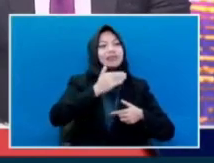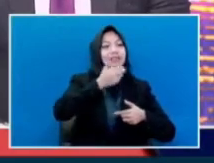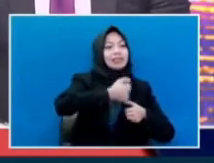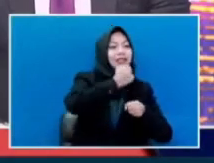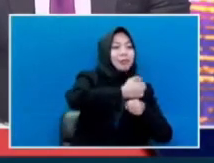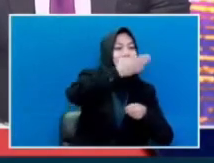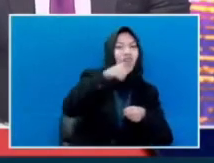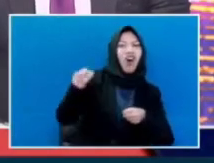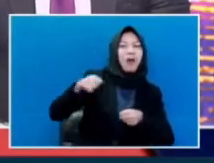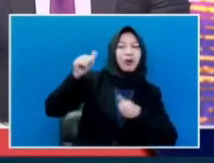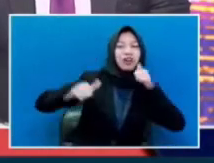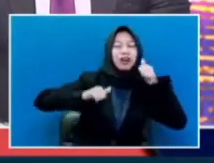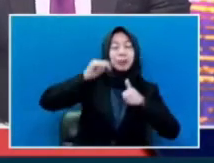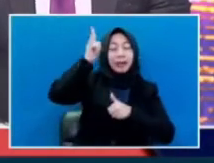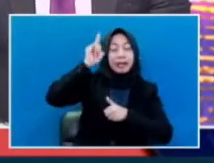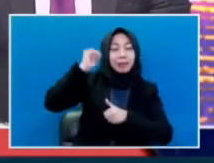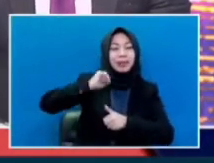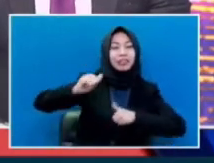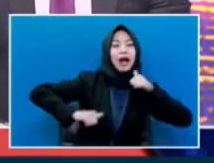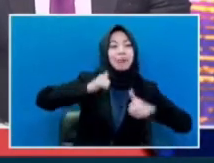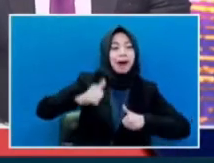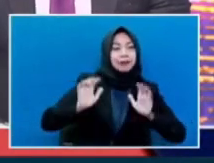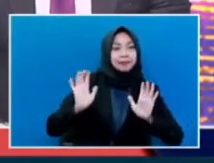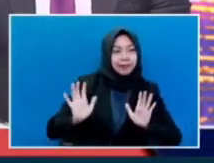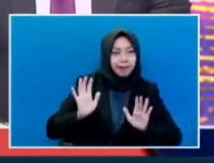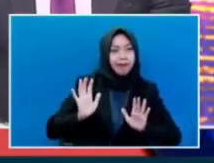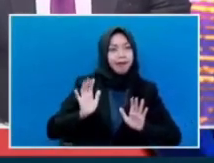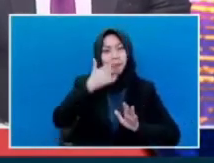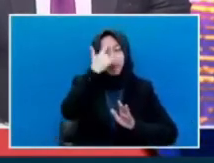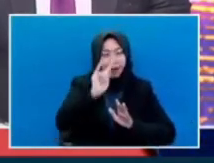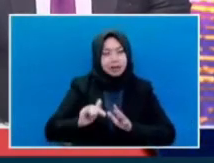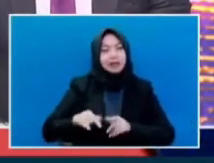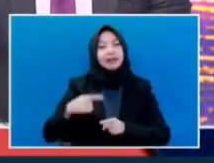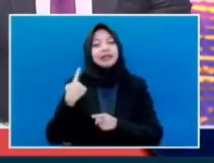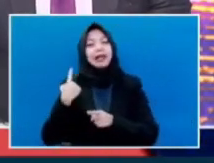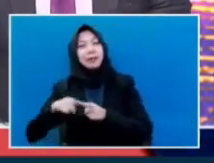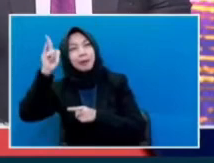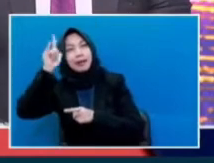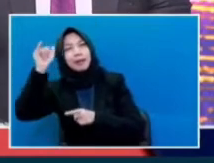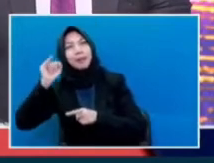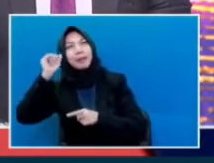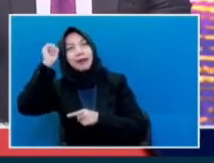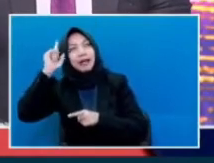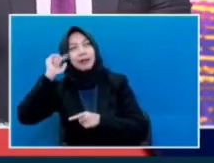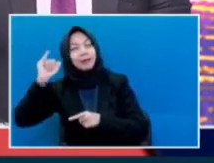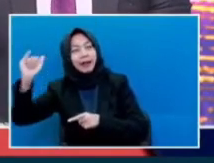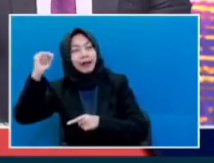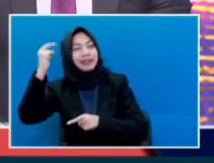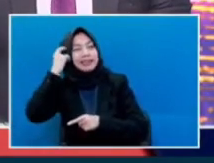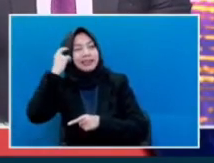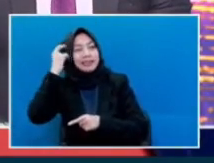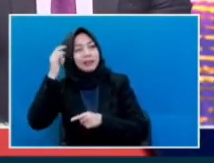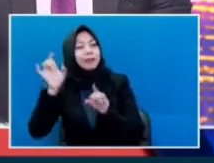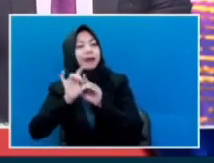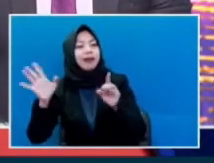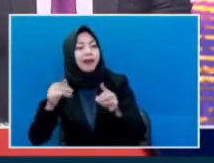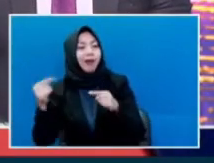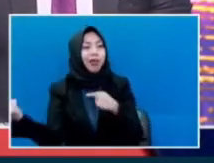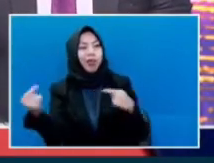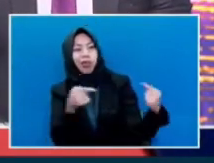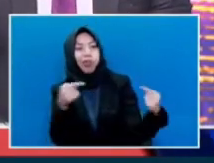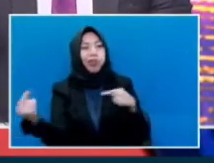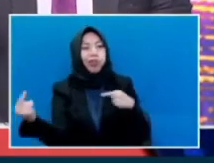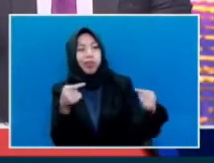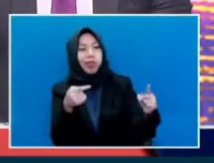kan gitu Ini masalah framing yang kemudian eh masing-masing pihak punya frame yang masing-masing tapi yang